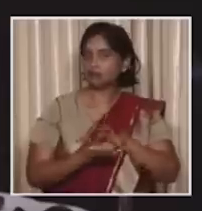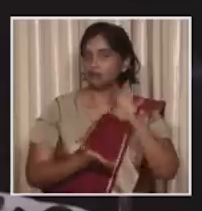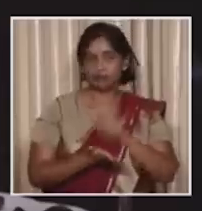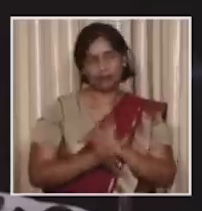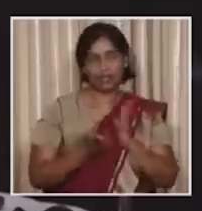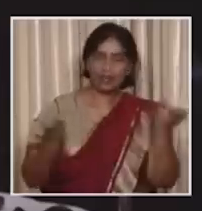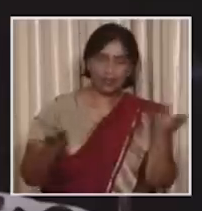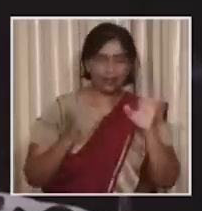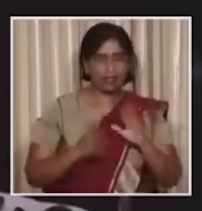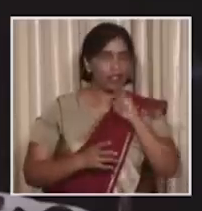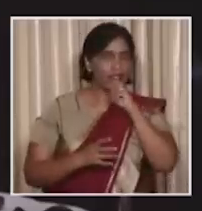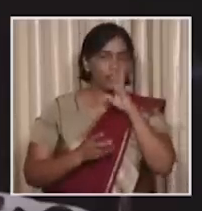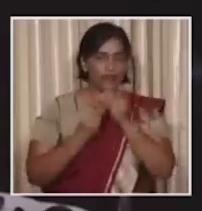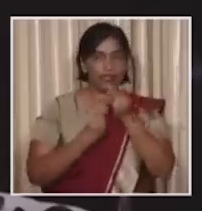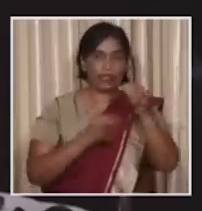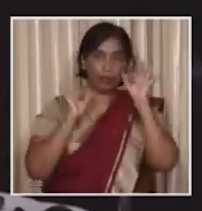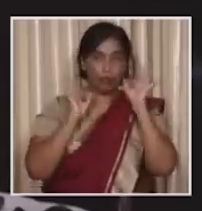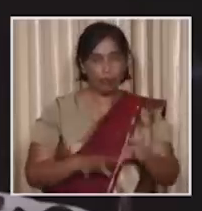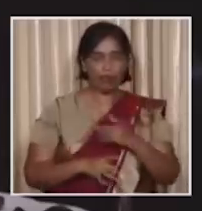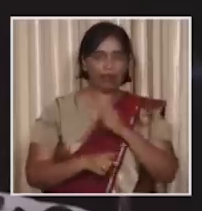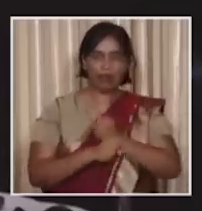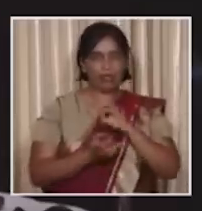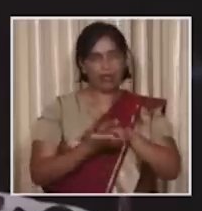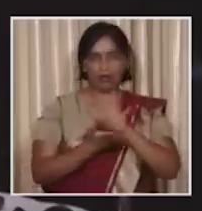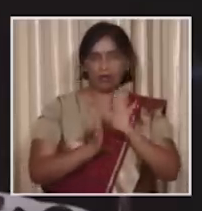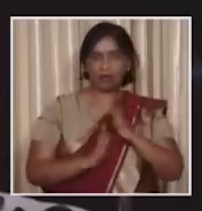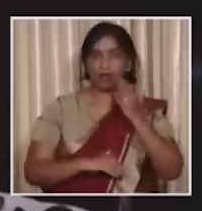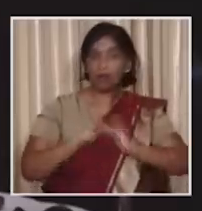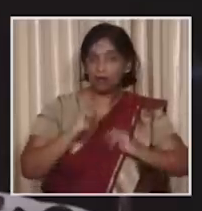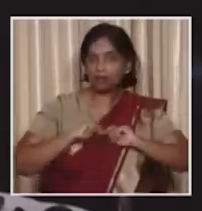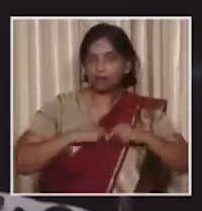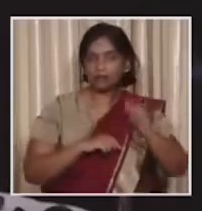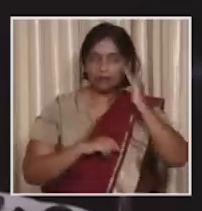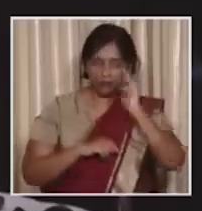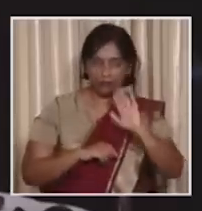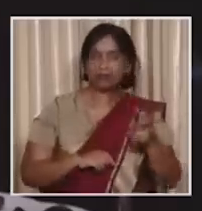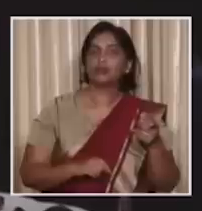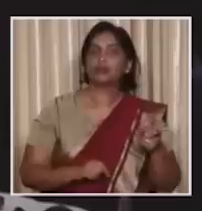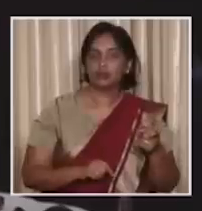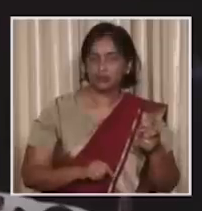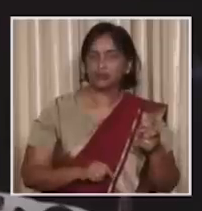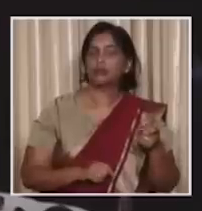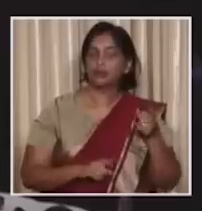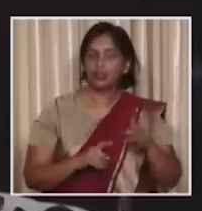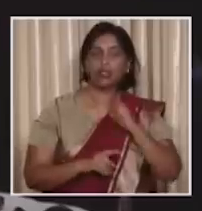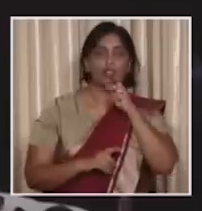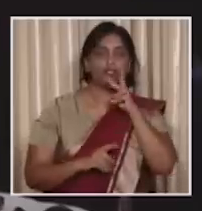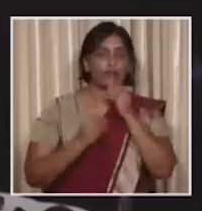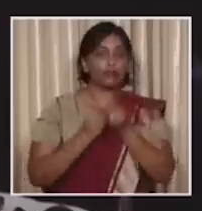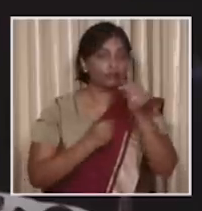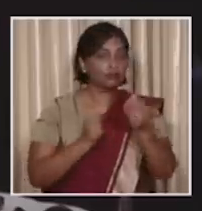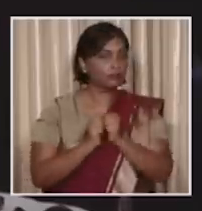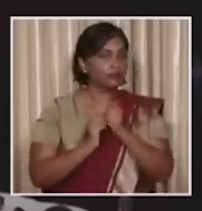අරගෙන නැතිව ඇති දිවාහාර ලබා දෙන්නේ නැහැ කියලා. නමුත් මේ ක්‍රියාවලිය විසින් මොකද වෙලා තියෙන්නේ ස්වභාවිකවම මෙම දිවාහාර